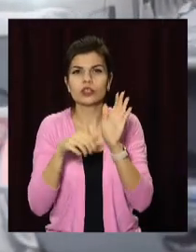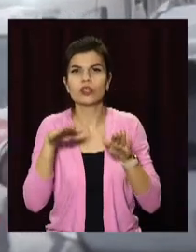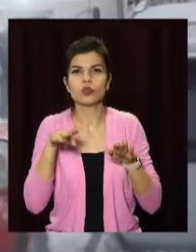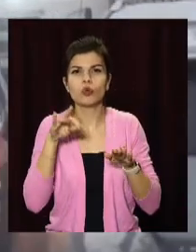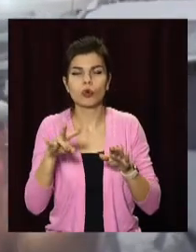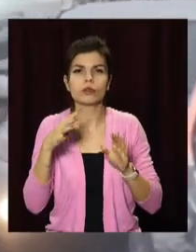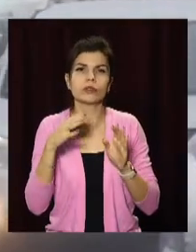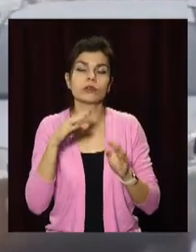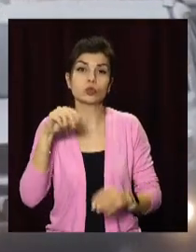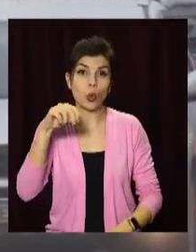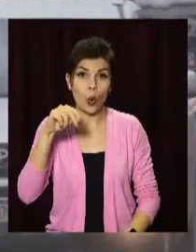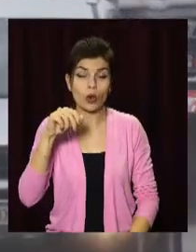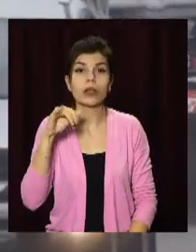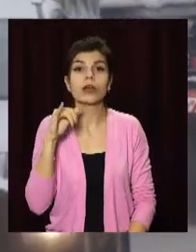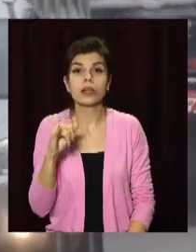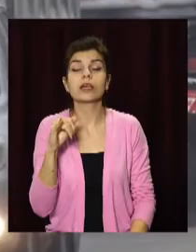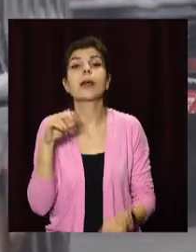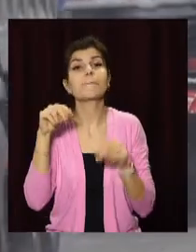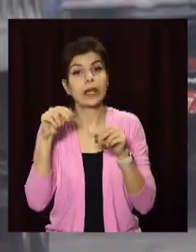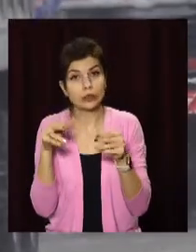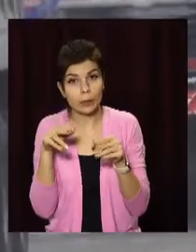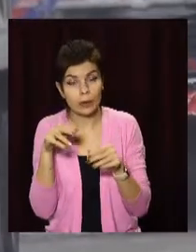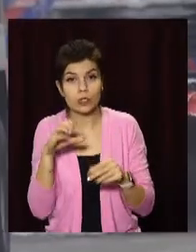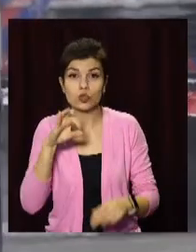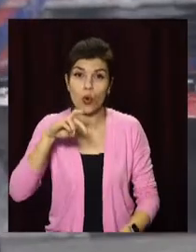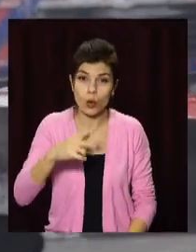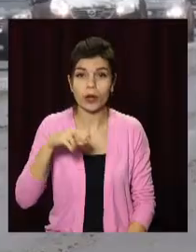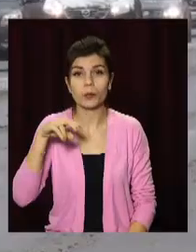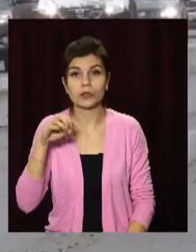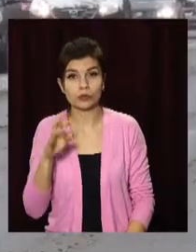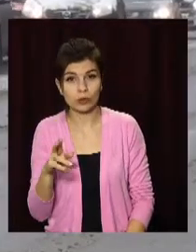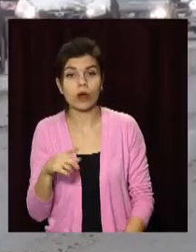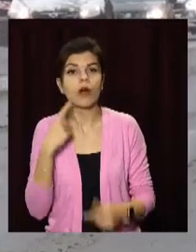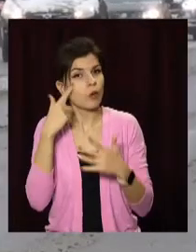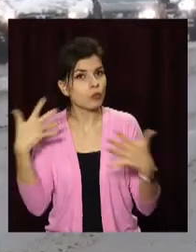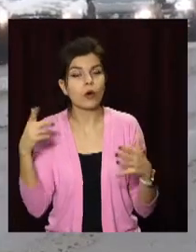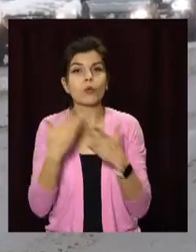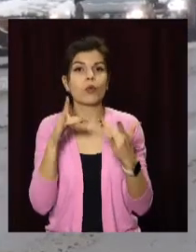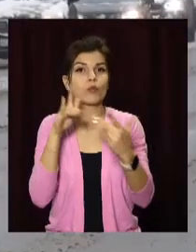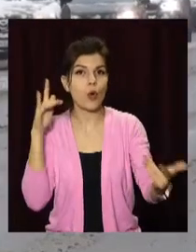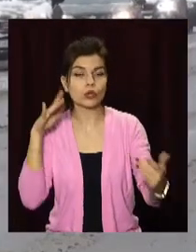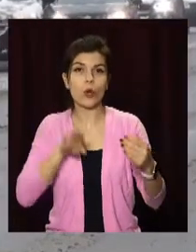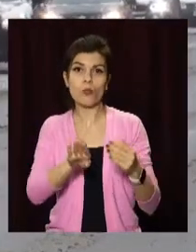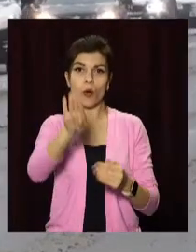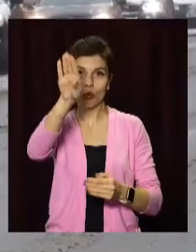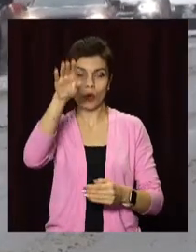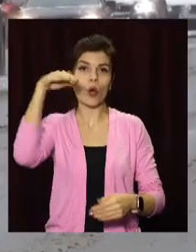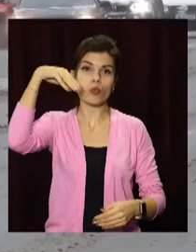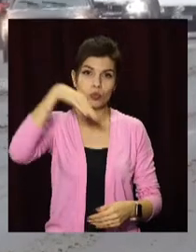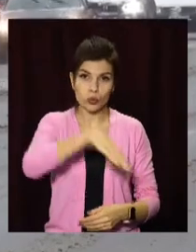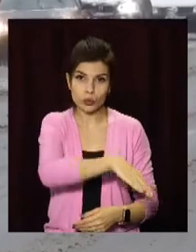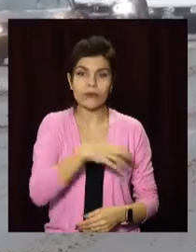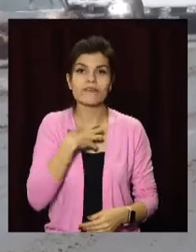солі та 130 тонн піску і сілю. Особливу увагу приділяють мостам, шляхопроводам, підйомам та спускам